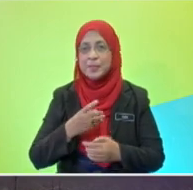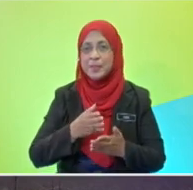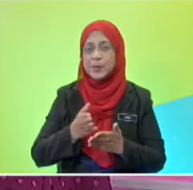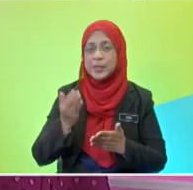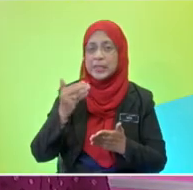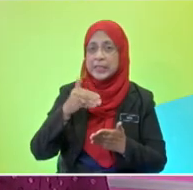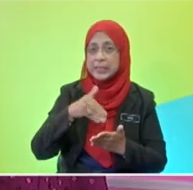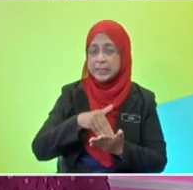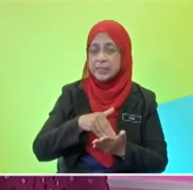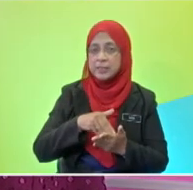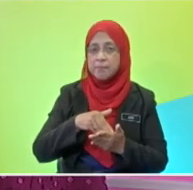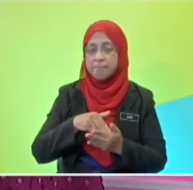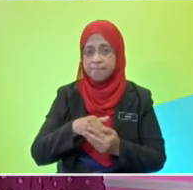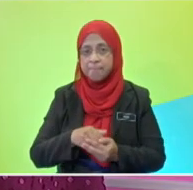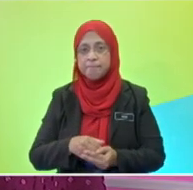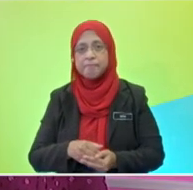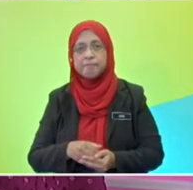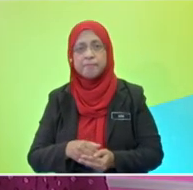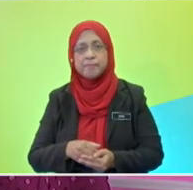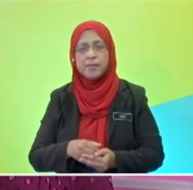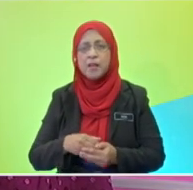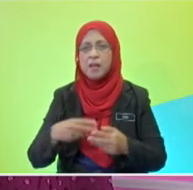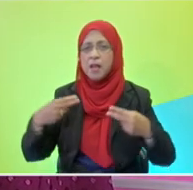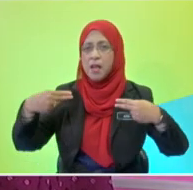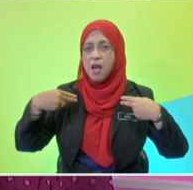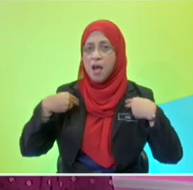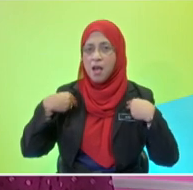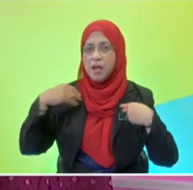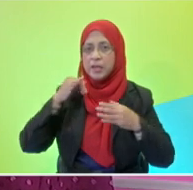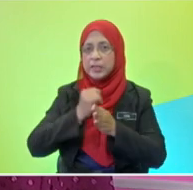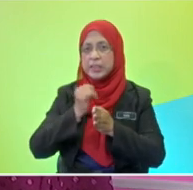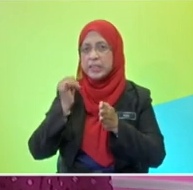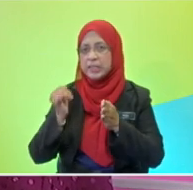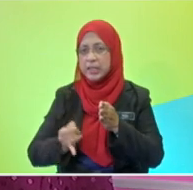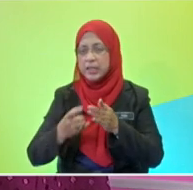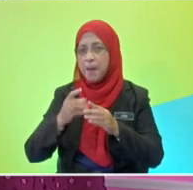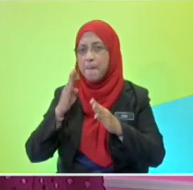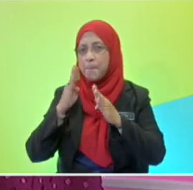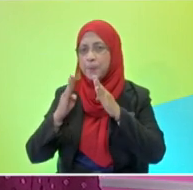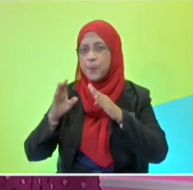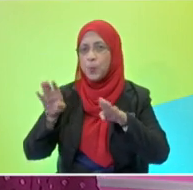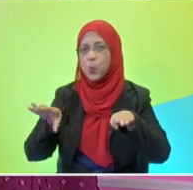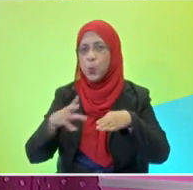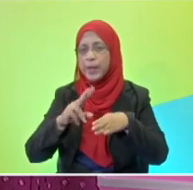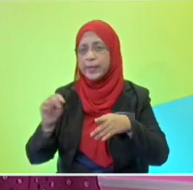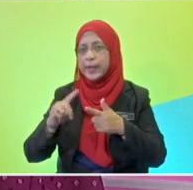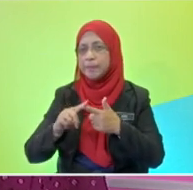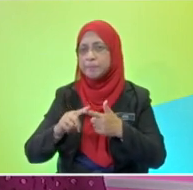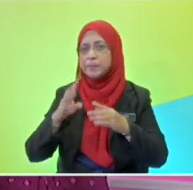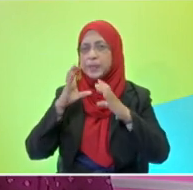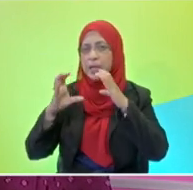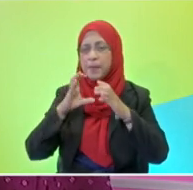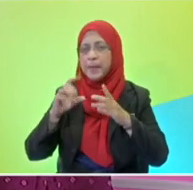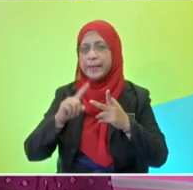lagi pembelajaran kita pada hari ini dengan Pak Jiran dari sudut perbuatan percakapan dan emosi